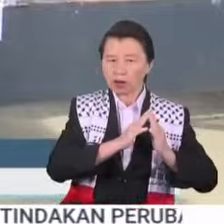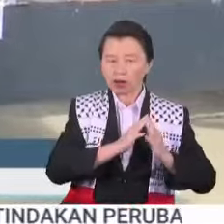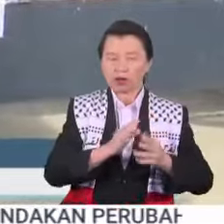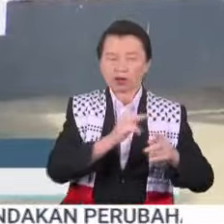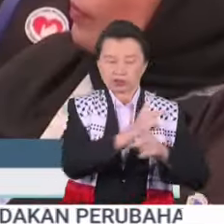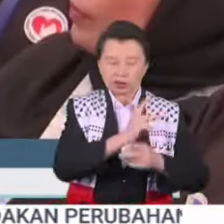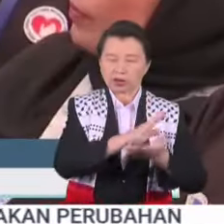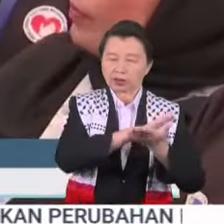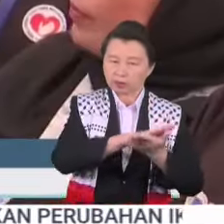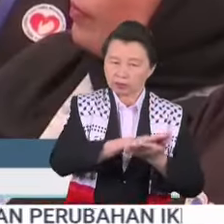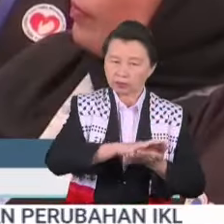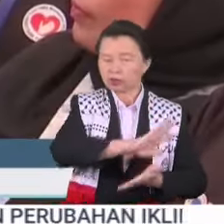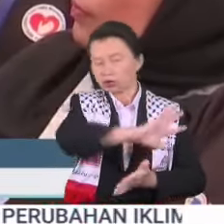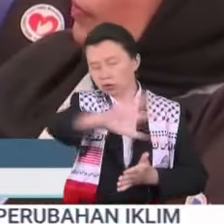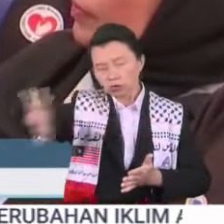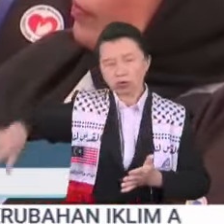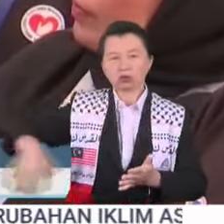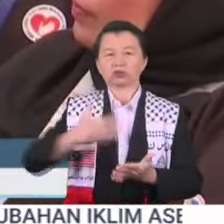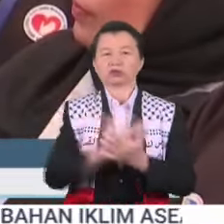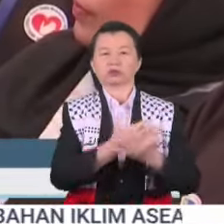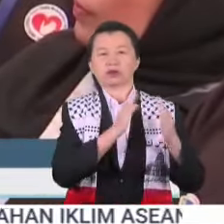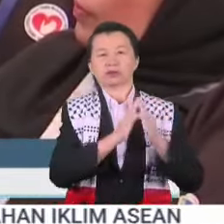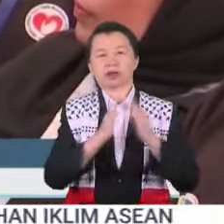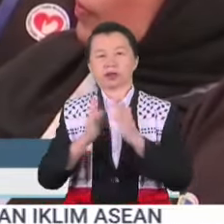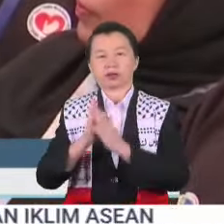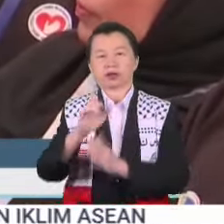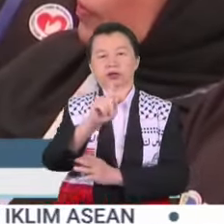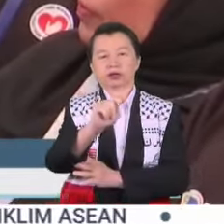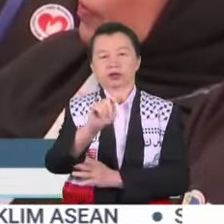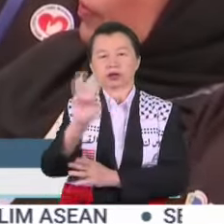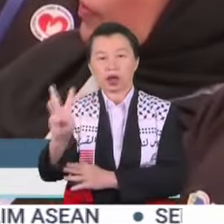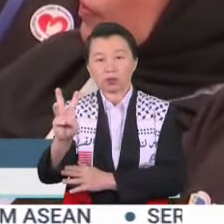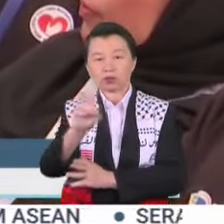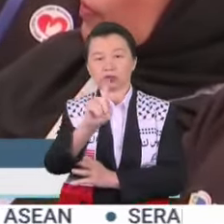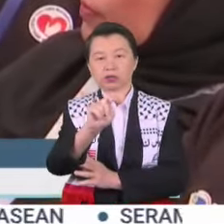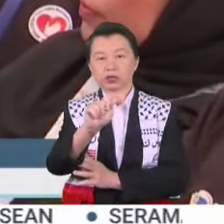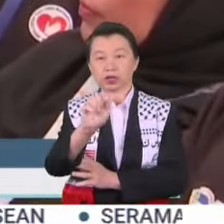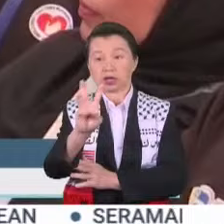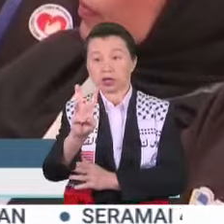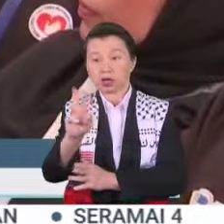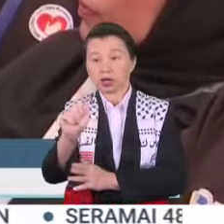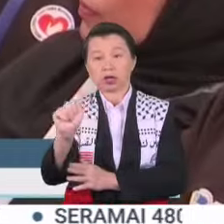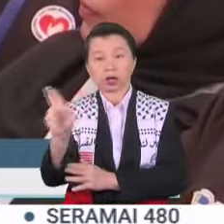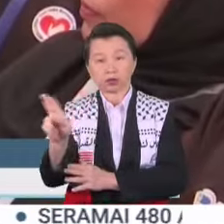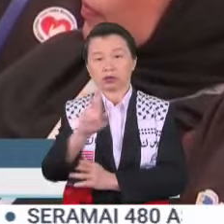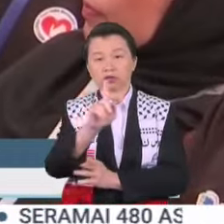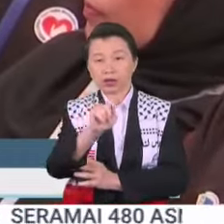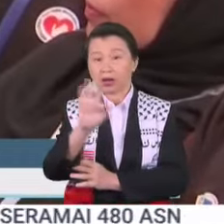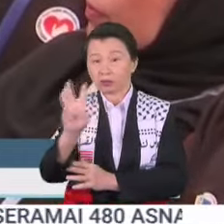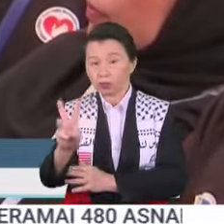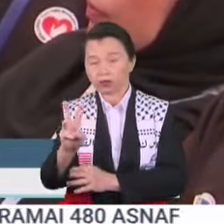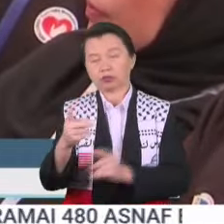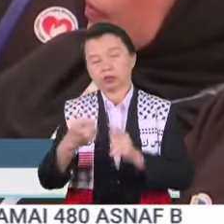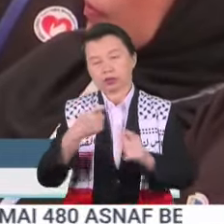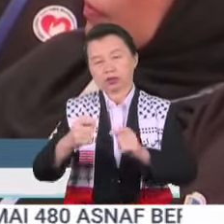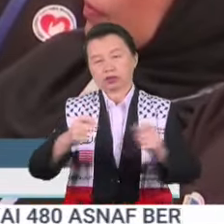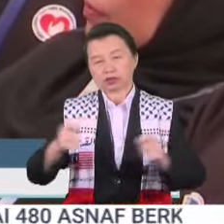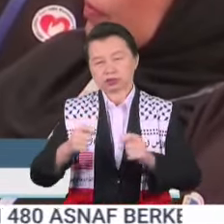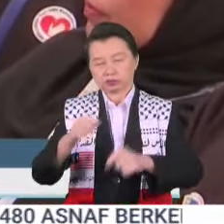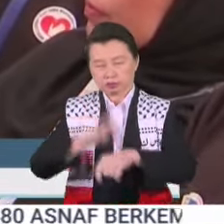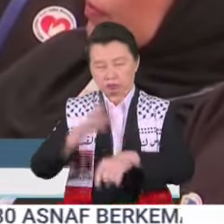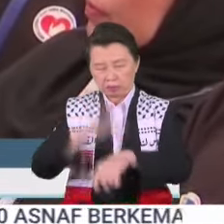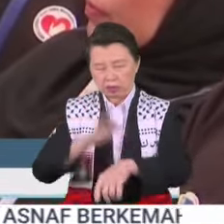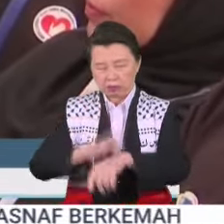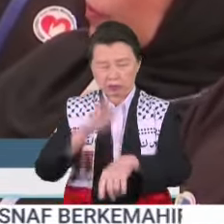jaga kebersihan seluruh bandar di Tawau ini daripada tempat-tempat yang menyebabkan